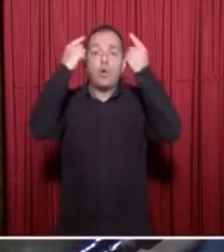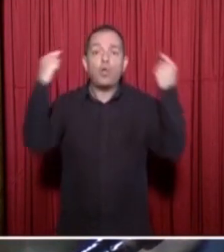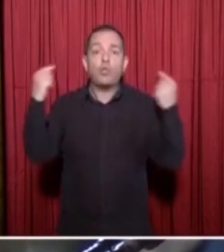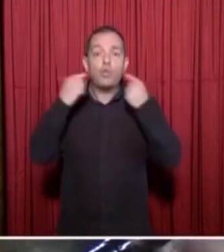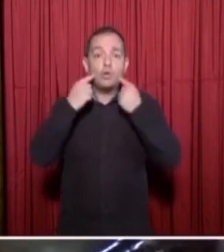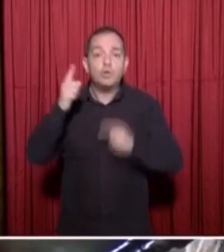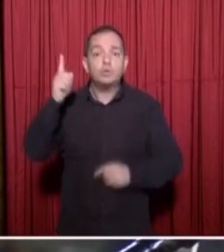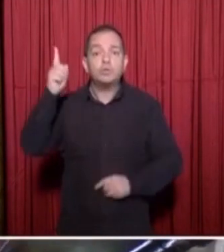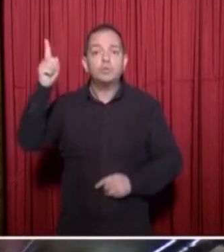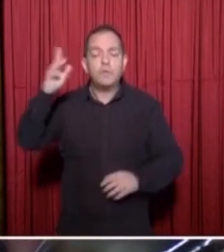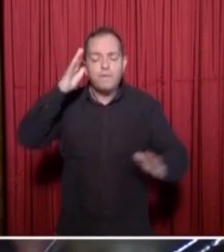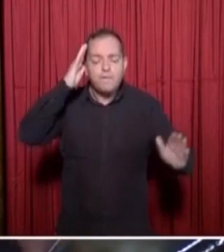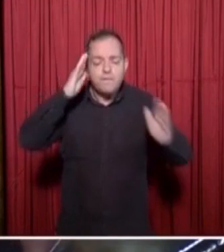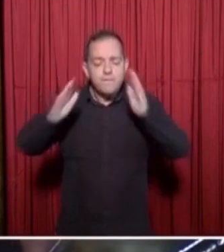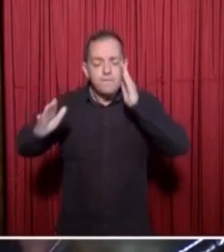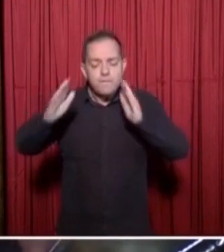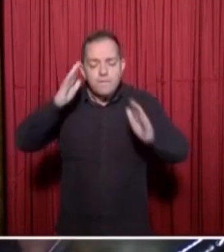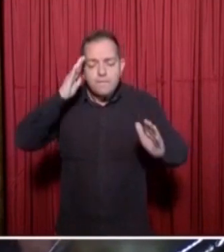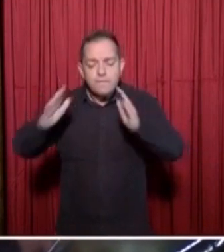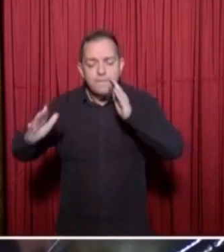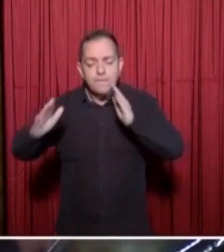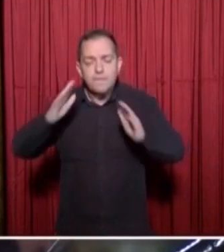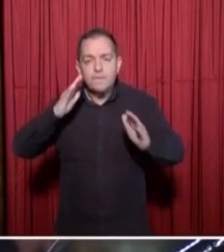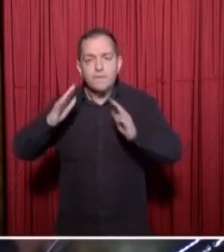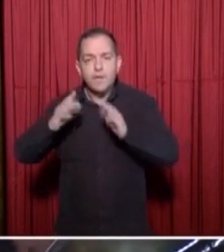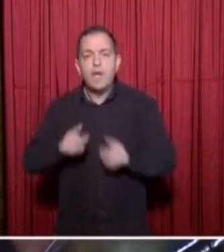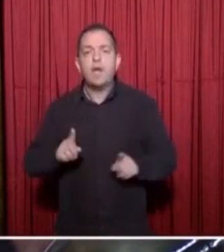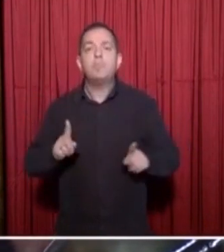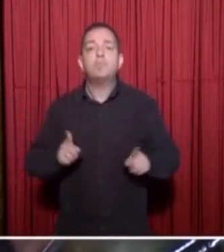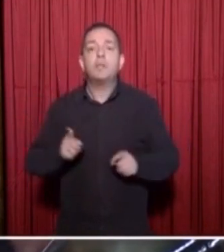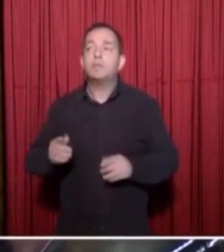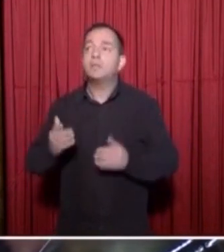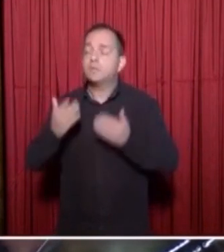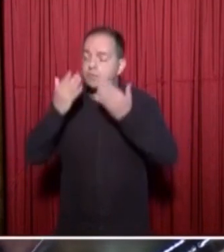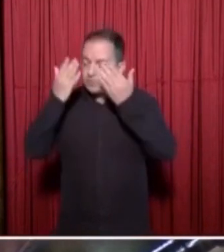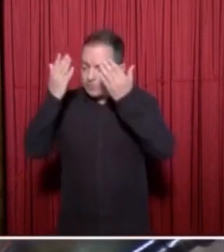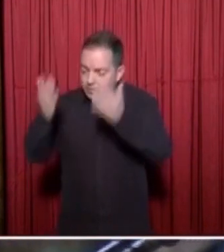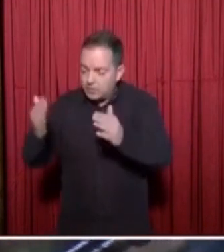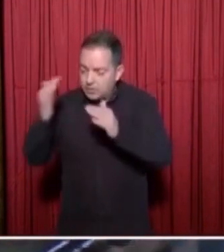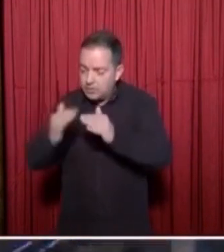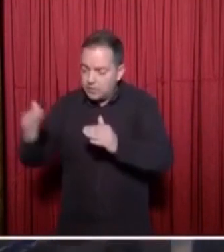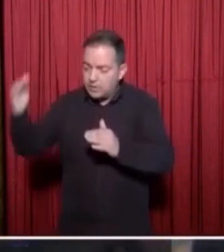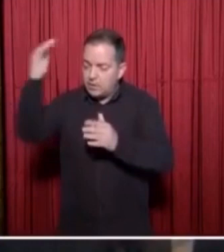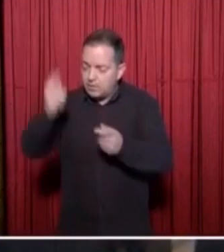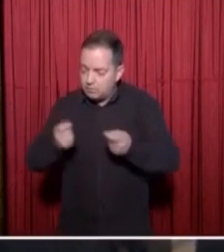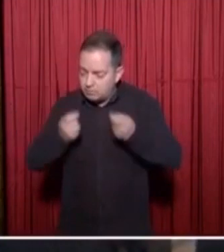ζωήν ημών Χριστού το Θεό παραθώμεθα. Συ Κύριε.